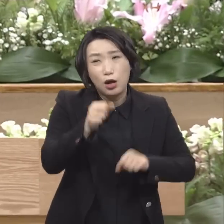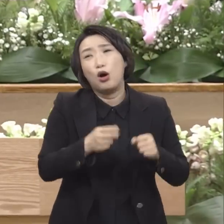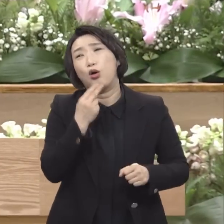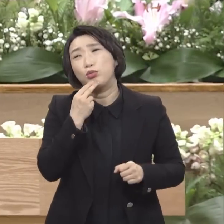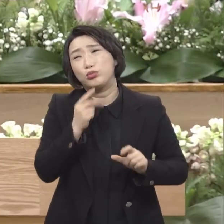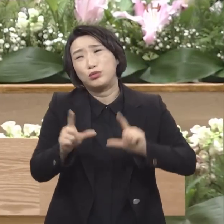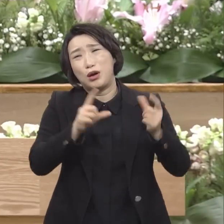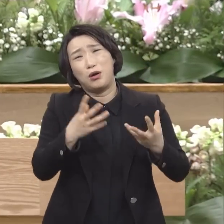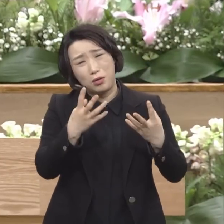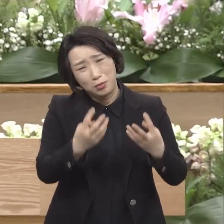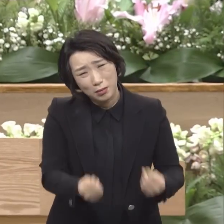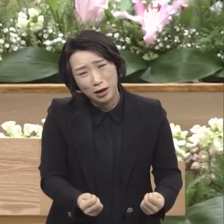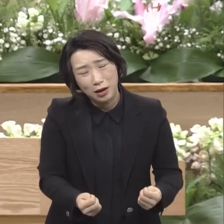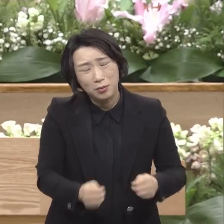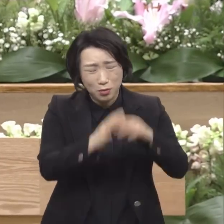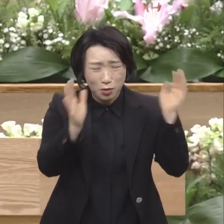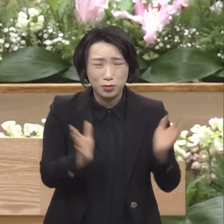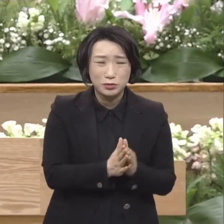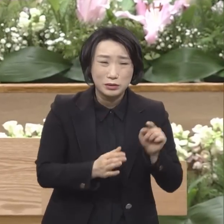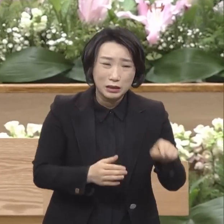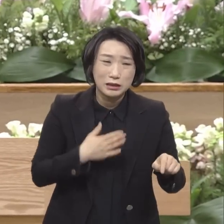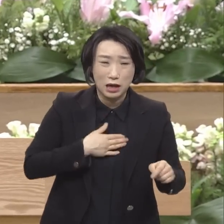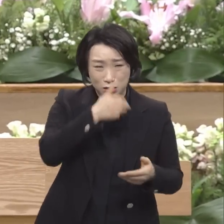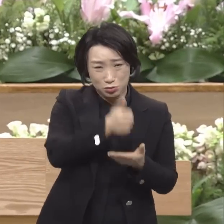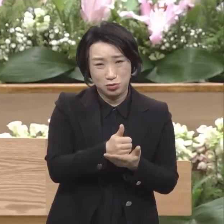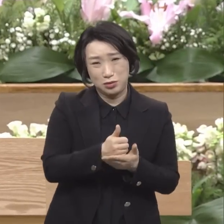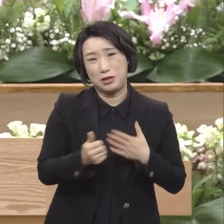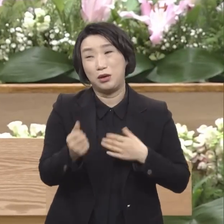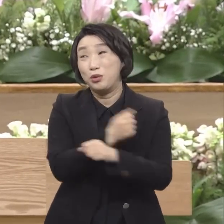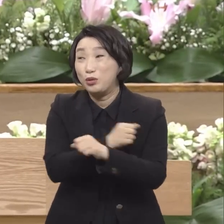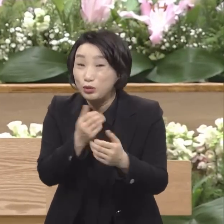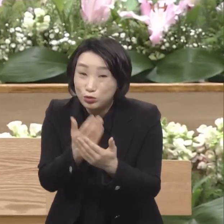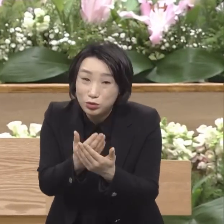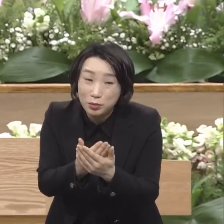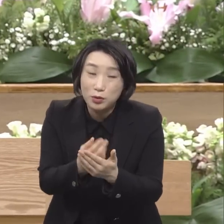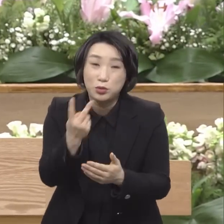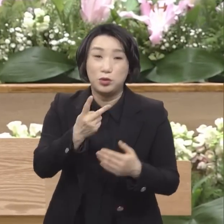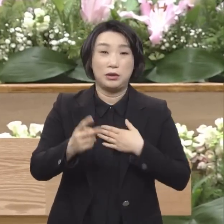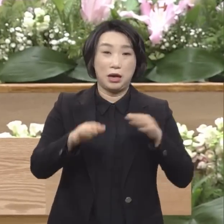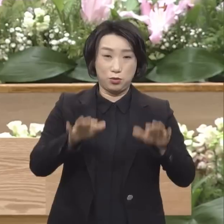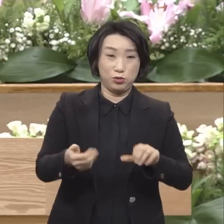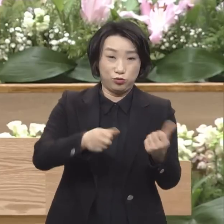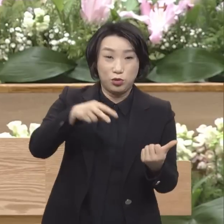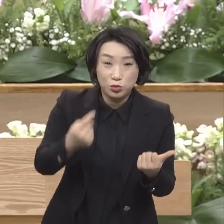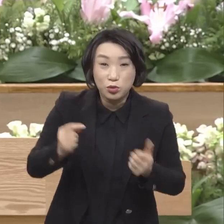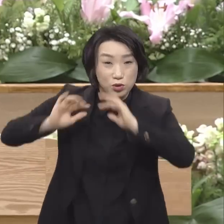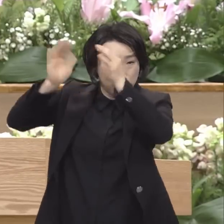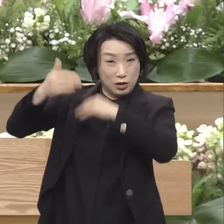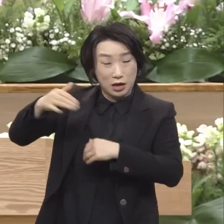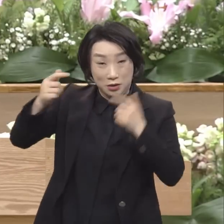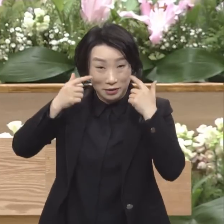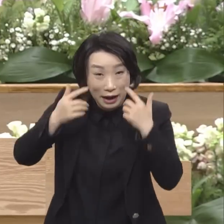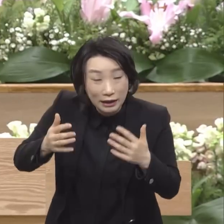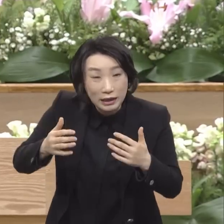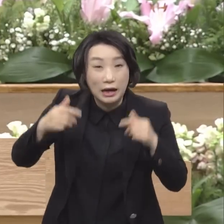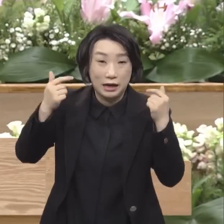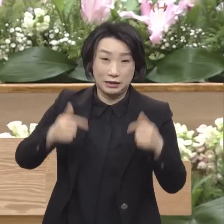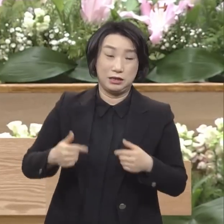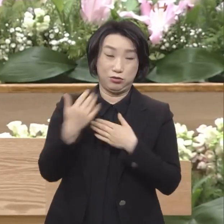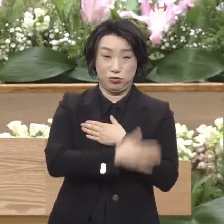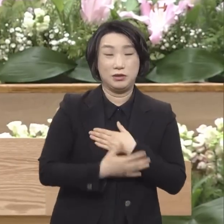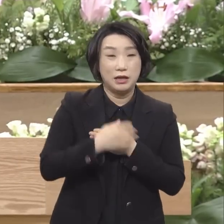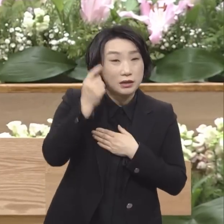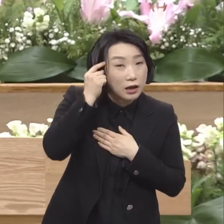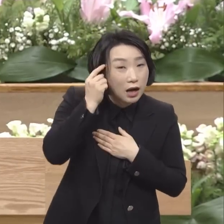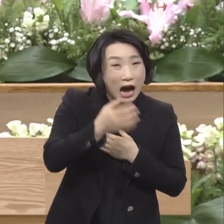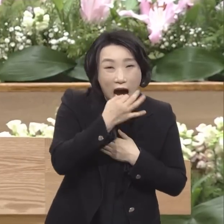못하고 살았습니다. 이게 다 나의 죄입니다. 나를 용서하소서. 그리고 내가 오늘 죽어도 천국 갈 수 있도록 항상 육신의